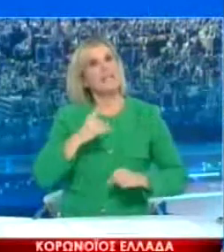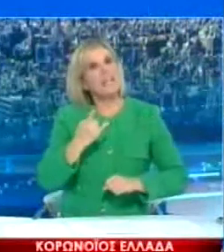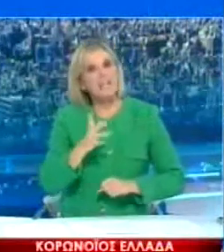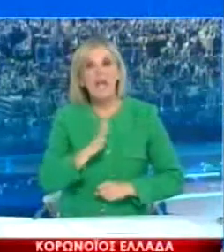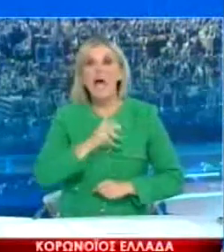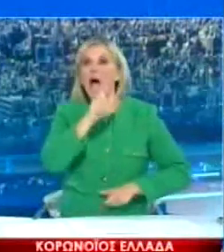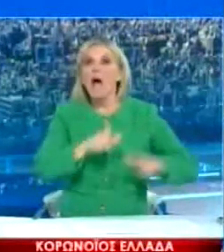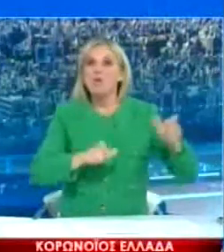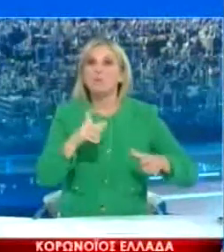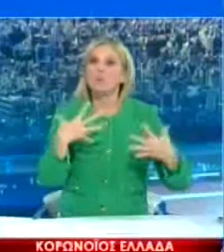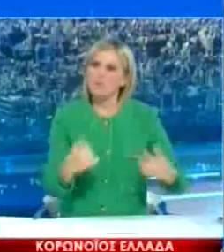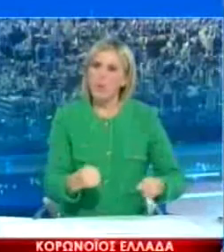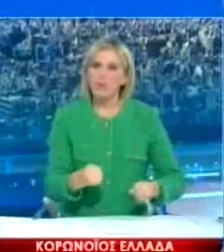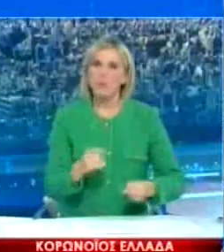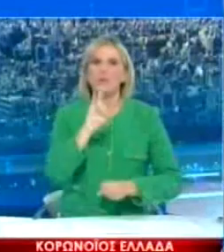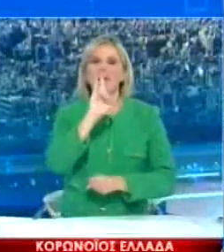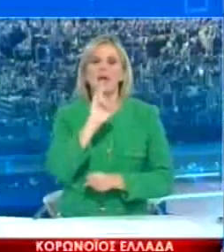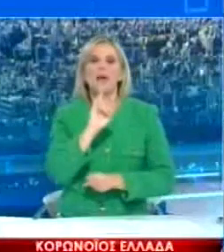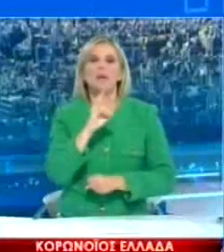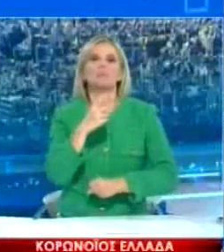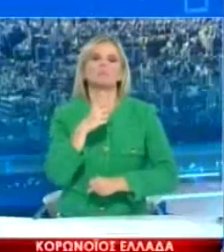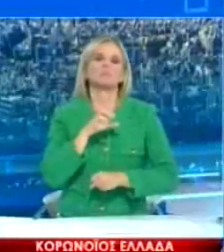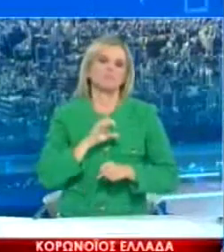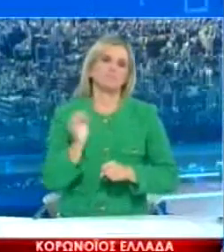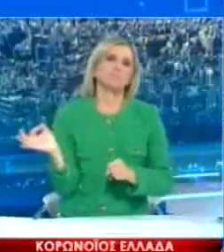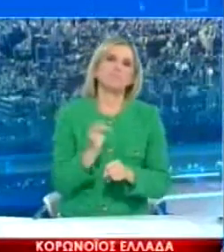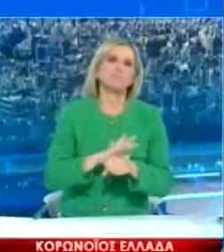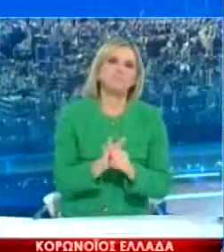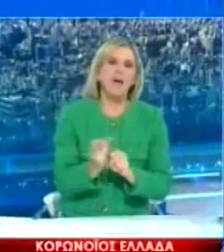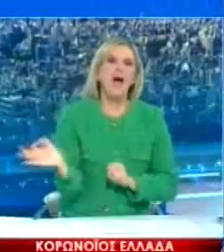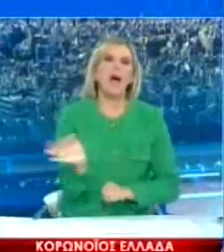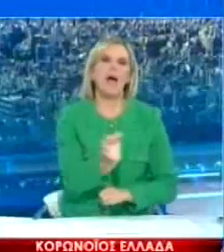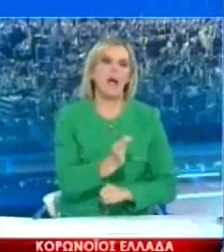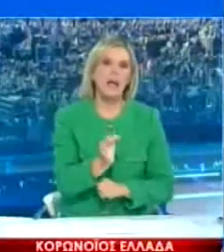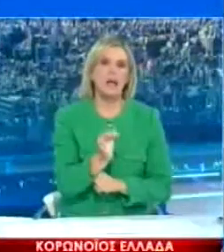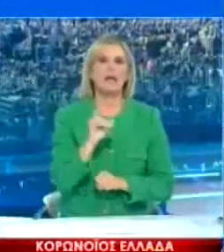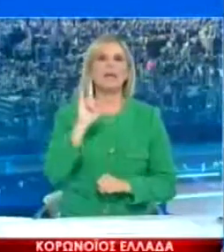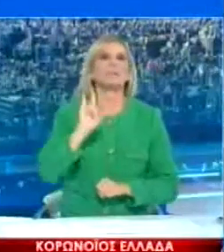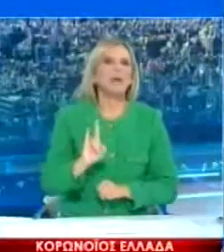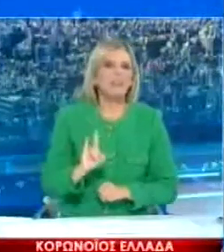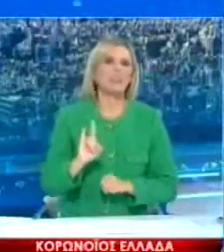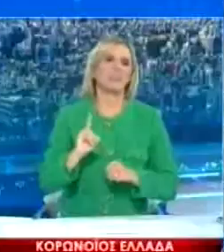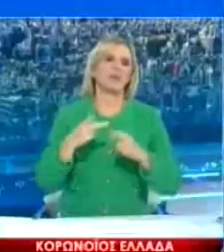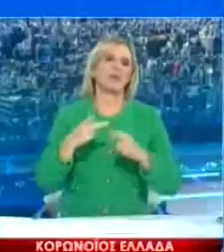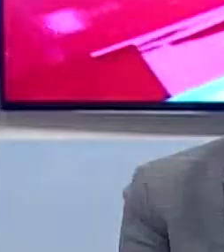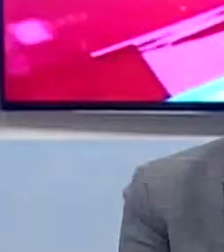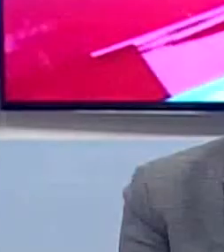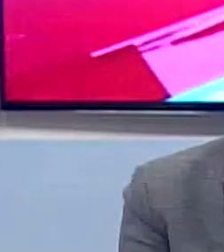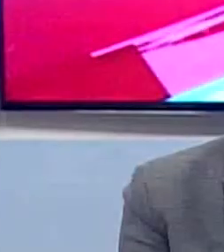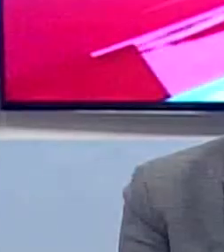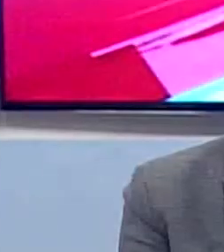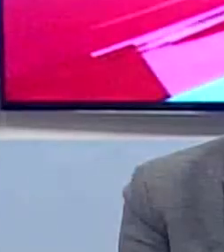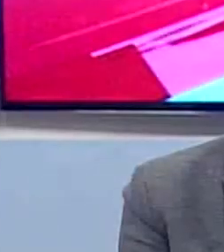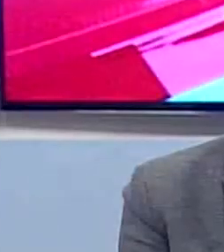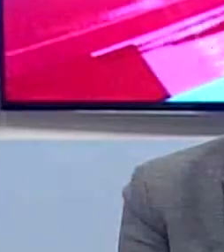λίμωξη, και τα οποία έχουν CD4 κάτω από 200.